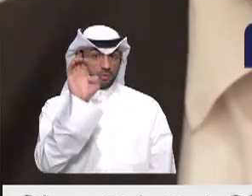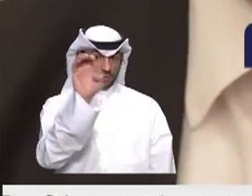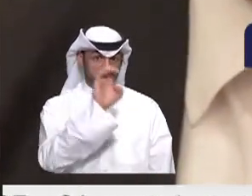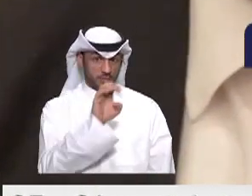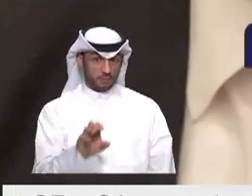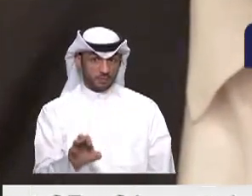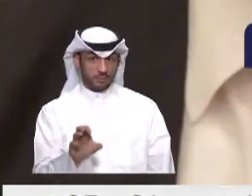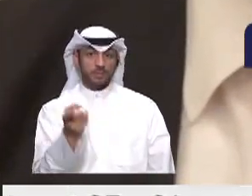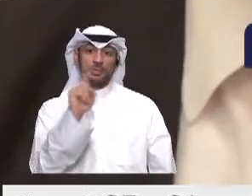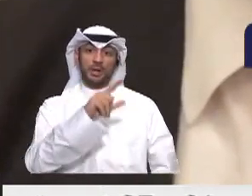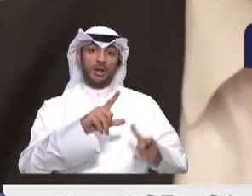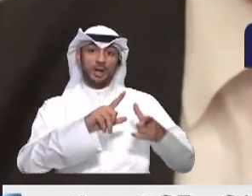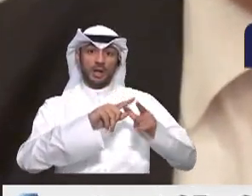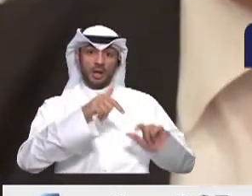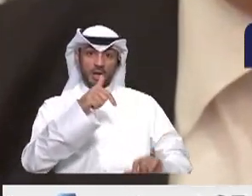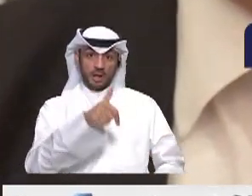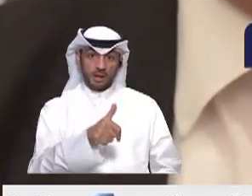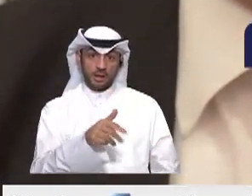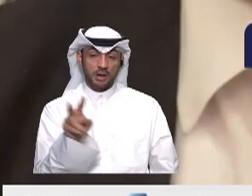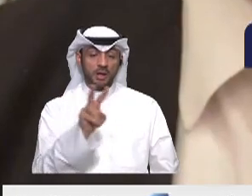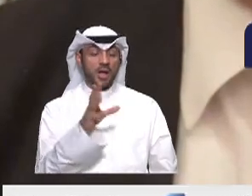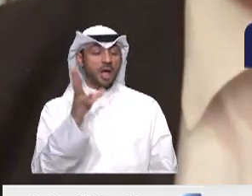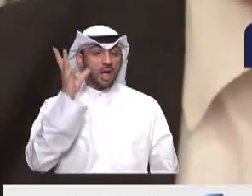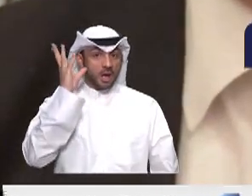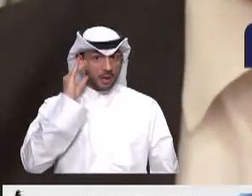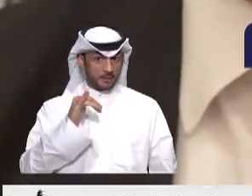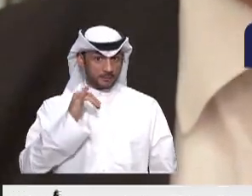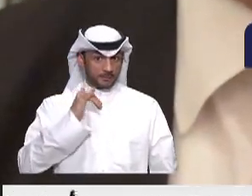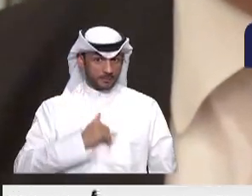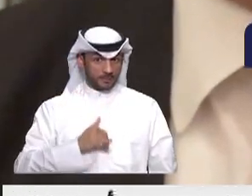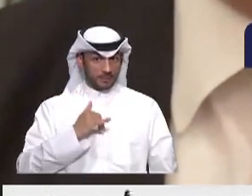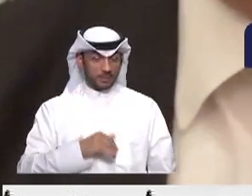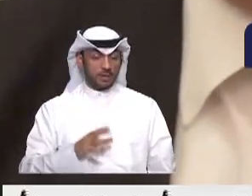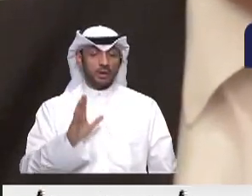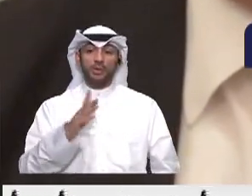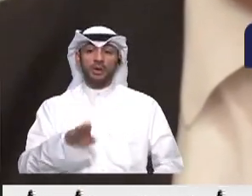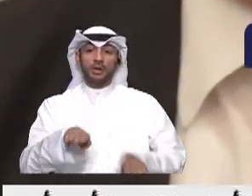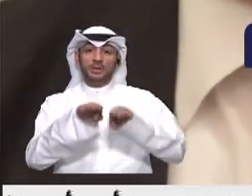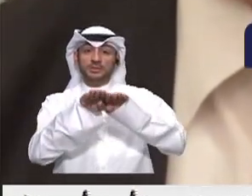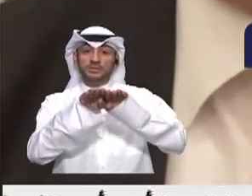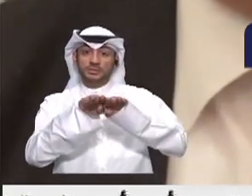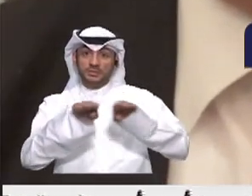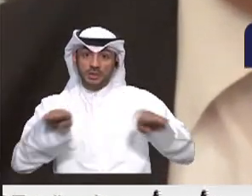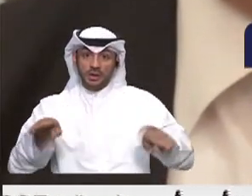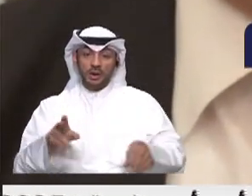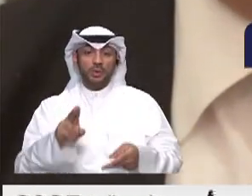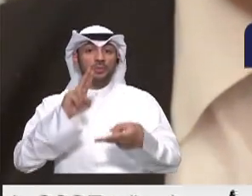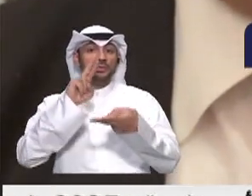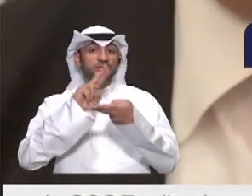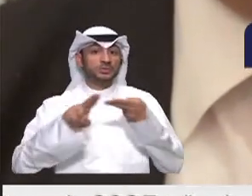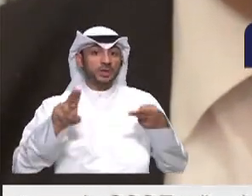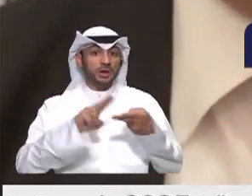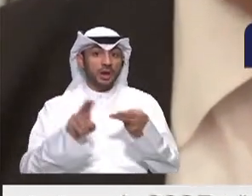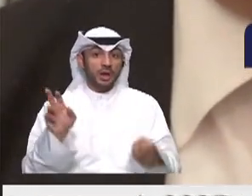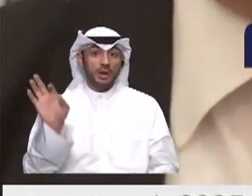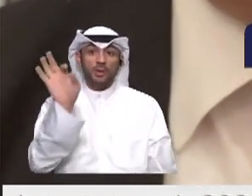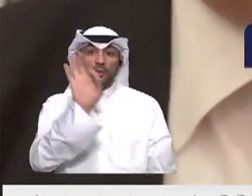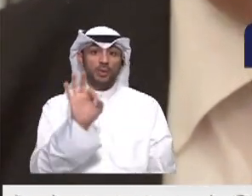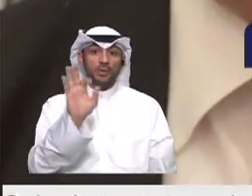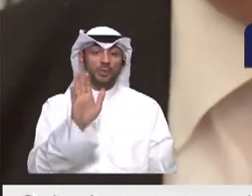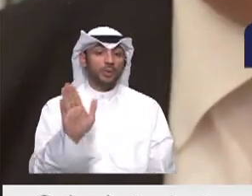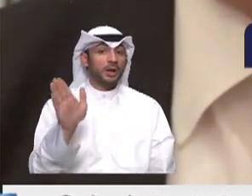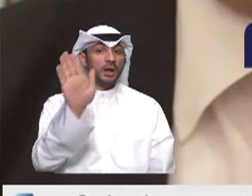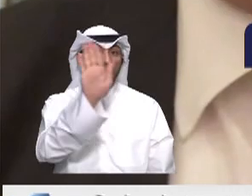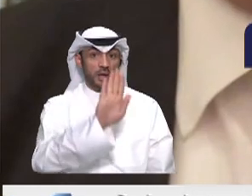والخليجي، لديهما الرغبة في أن يحل الاستقرار والسلام في المنطقة، في منطقة